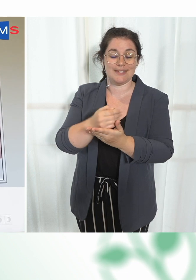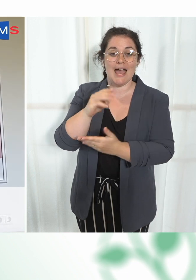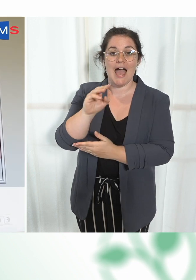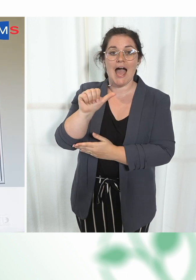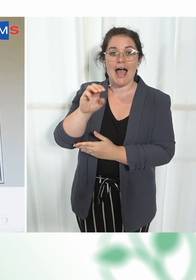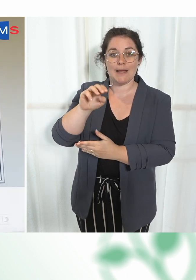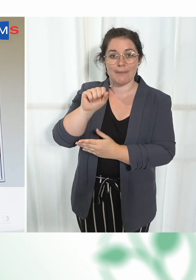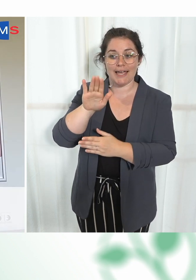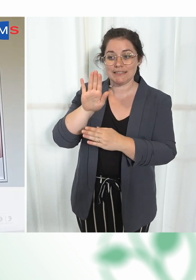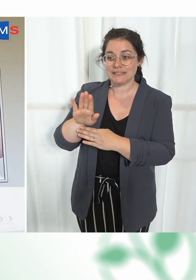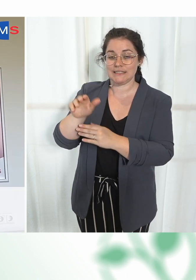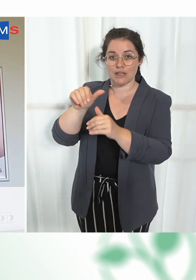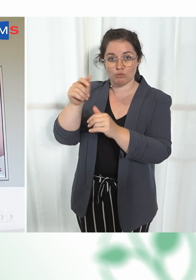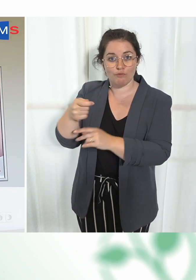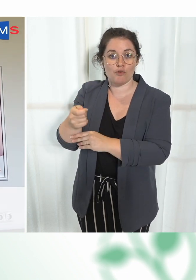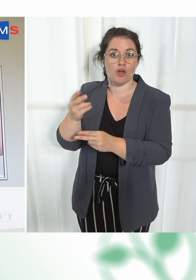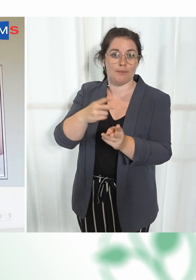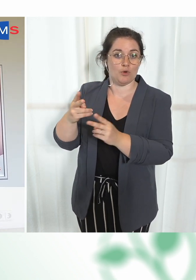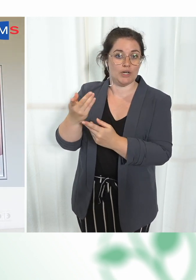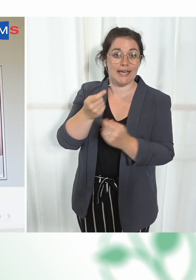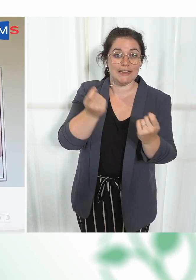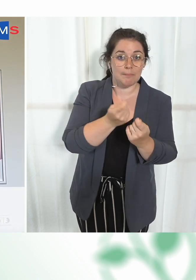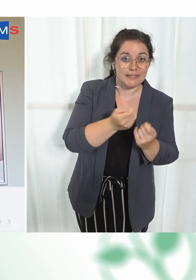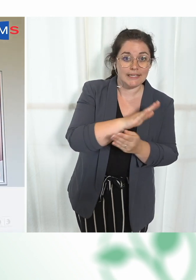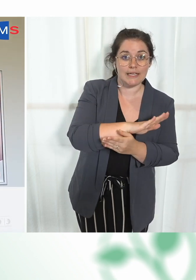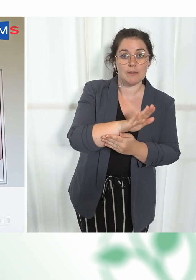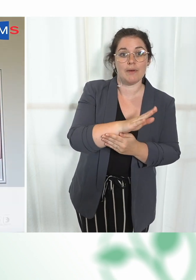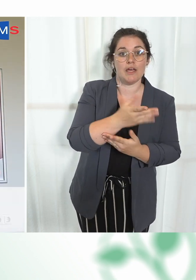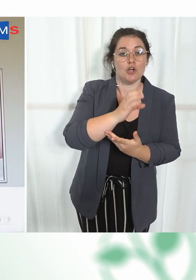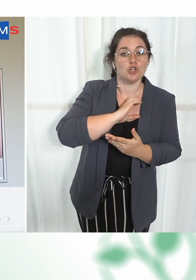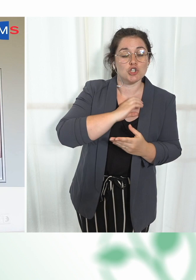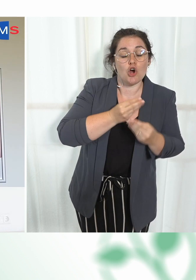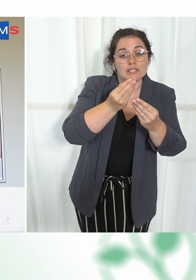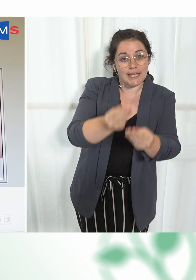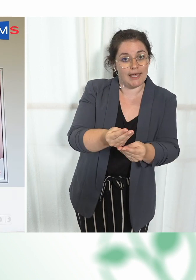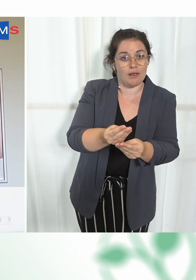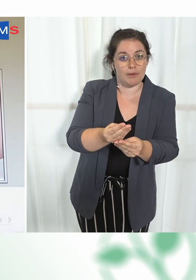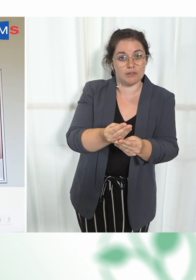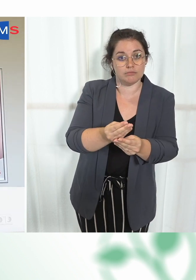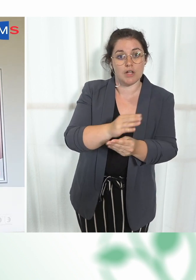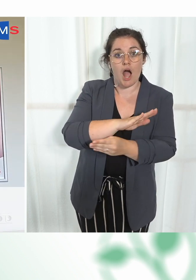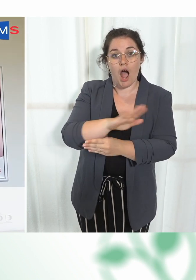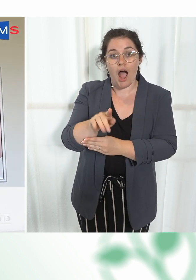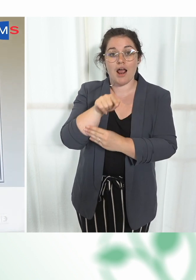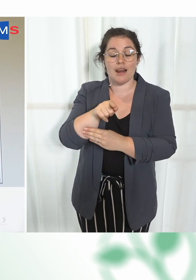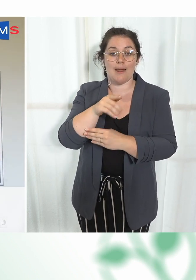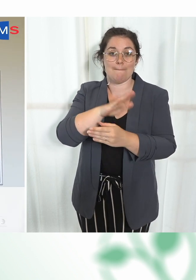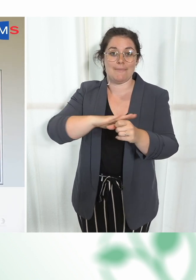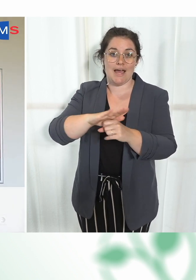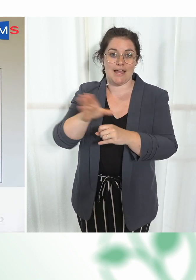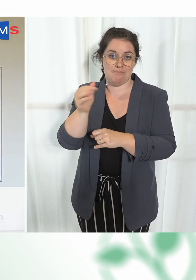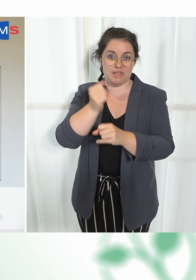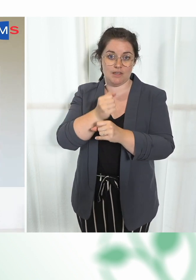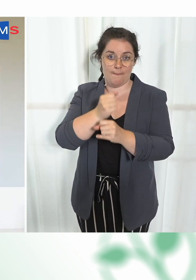seinen Instrumenten und Fördermöglichkeiten die Betriebe mit dem Chancen geben und alle, die in diesem Bereich